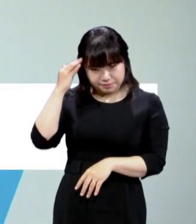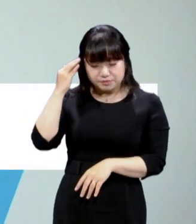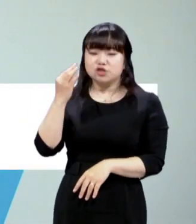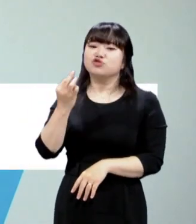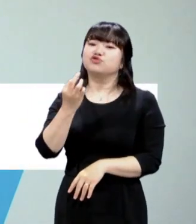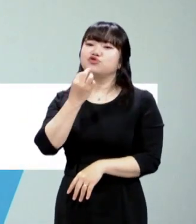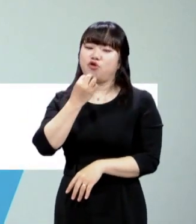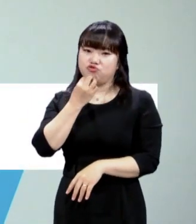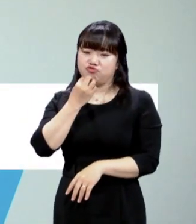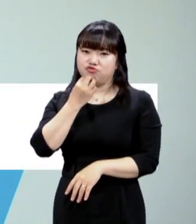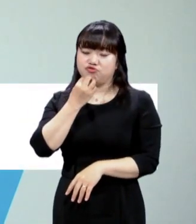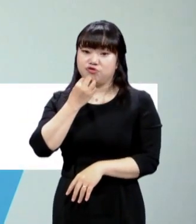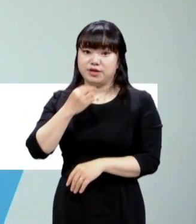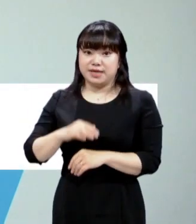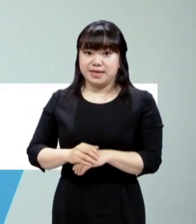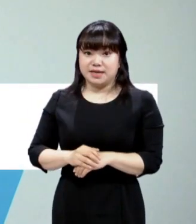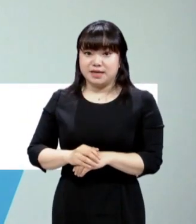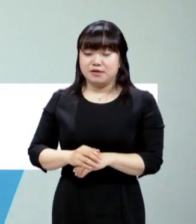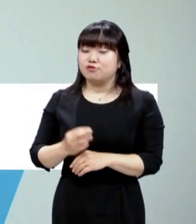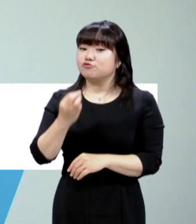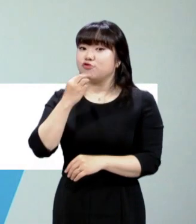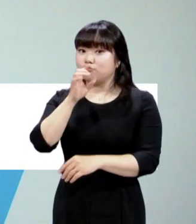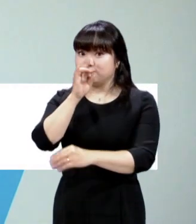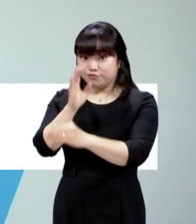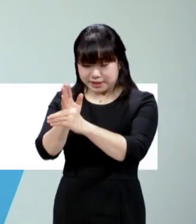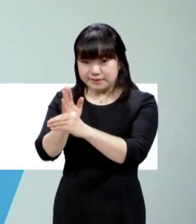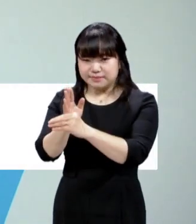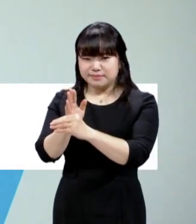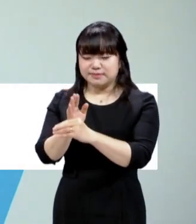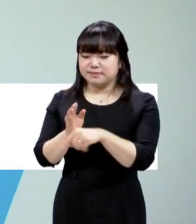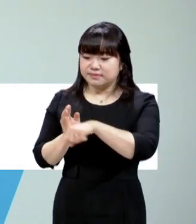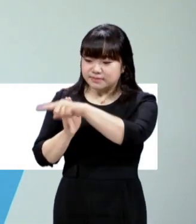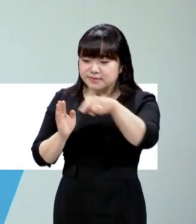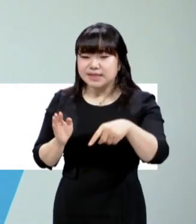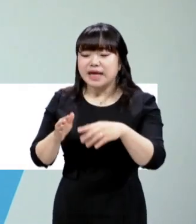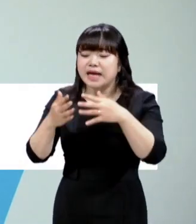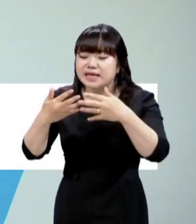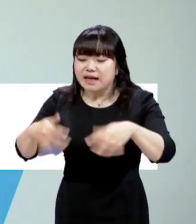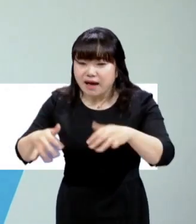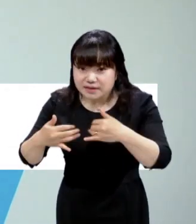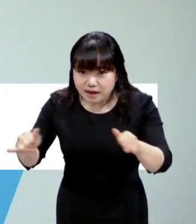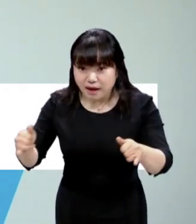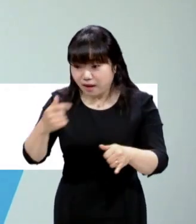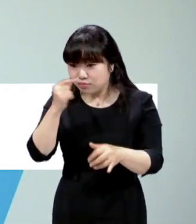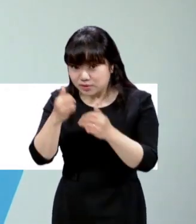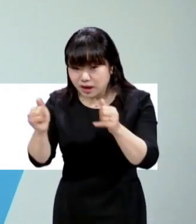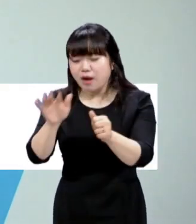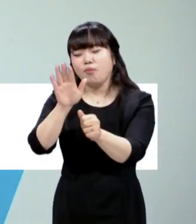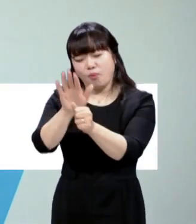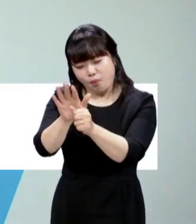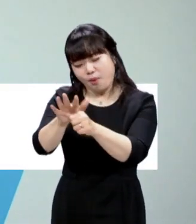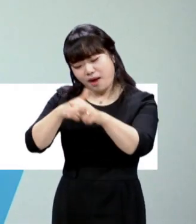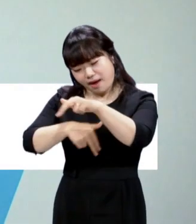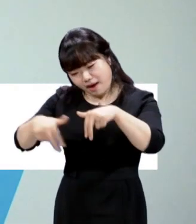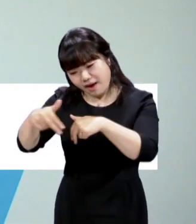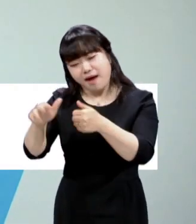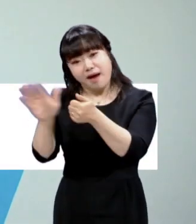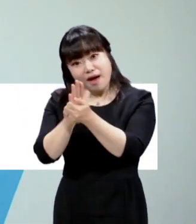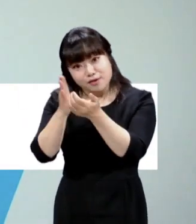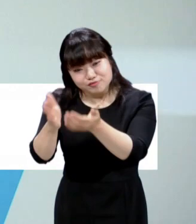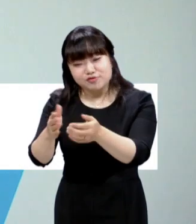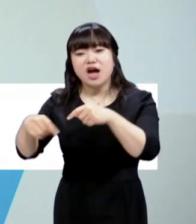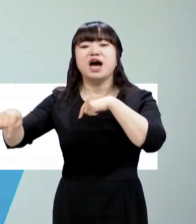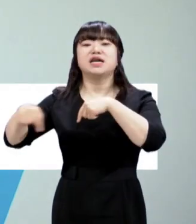대한민국의 심장이 약자를 모든 꼭 배려하고 그분들을 보호하는 정당